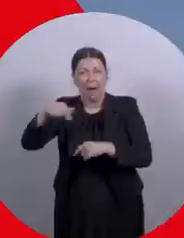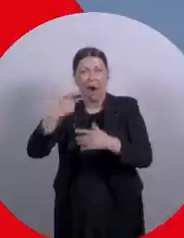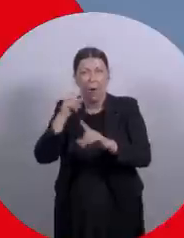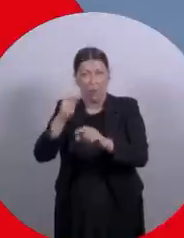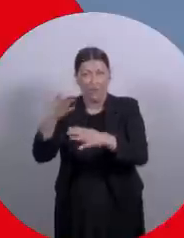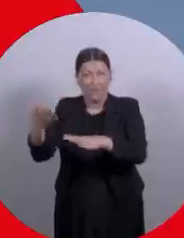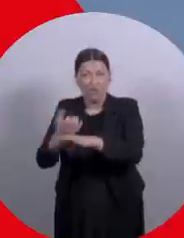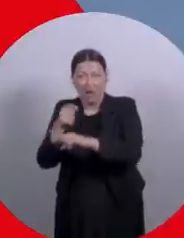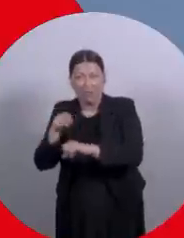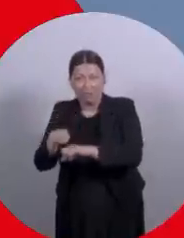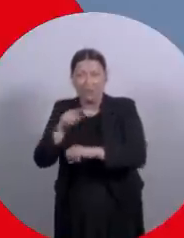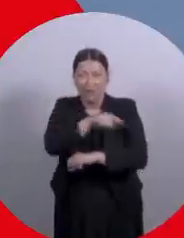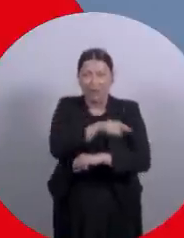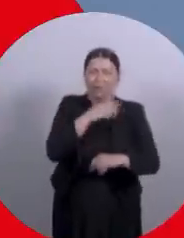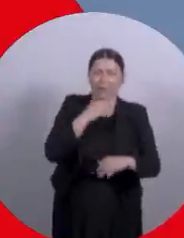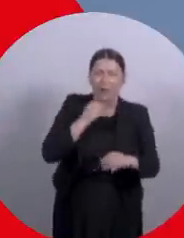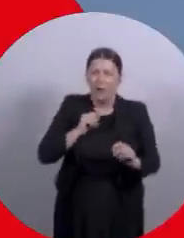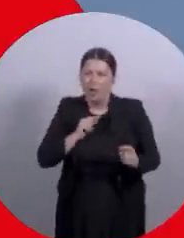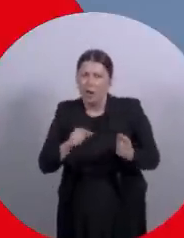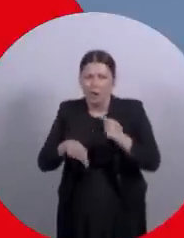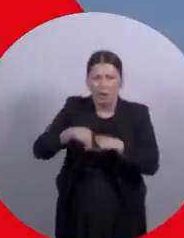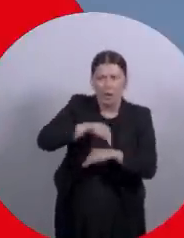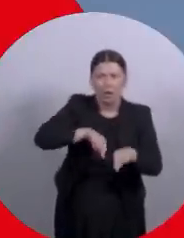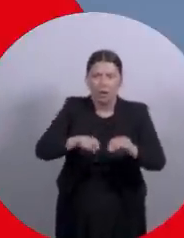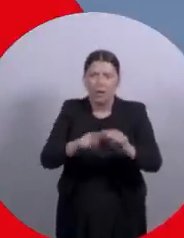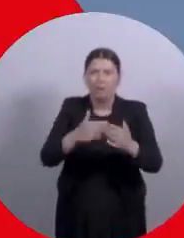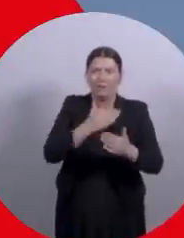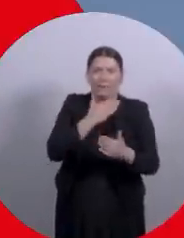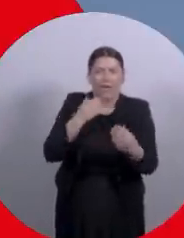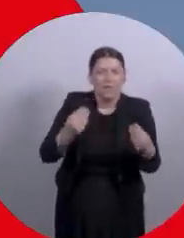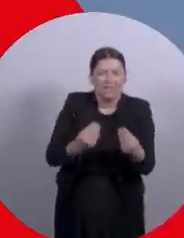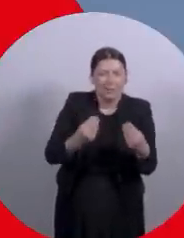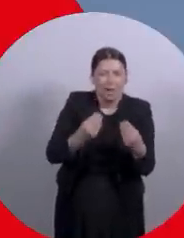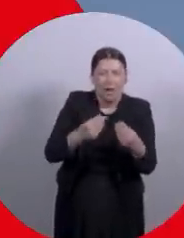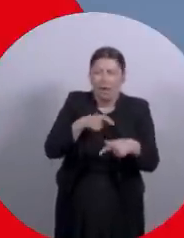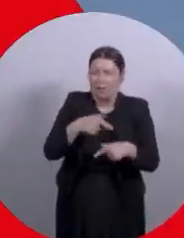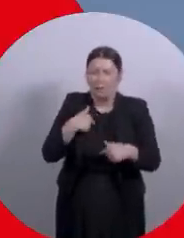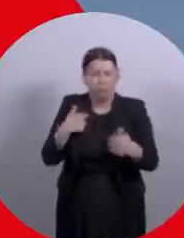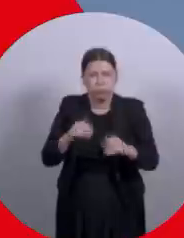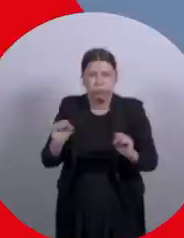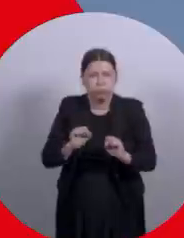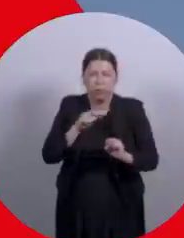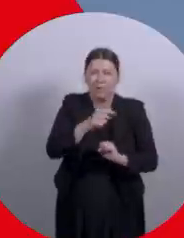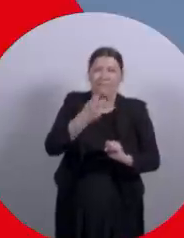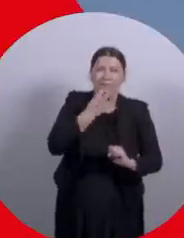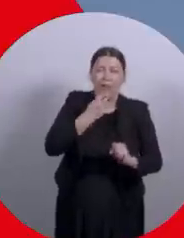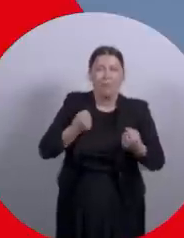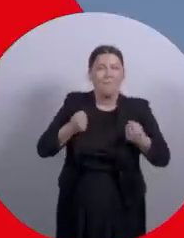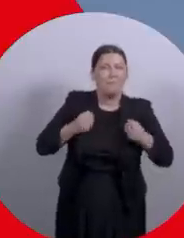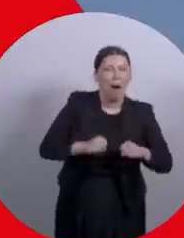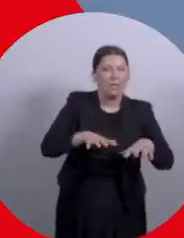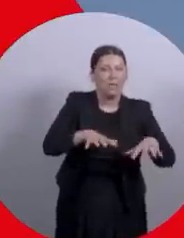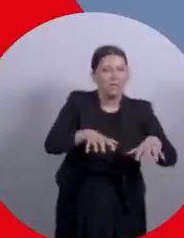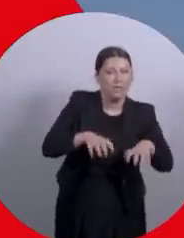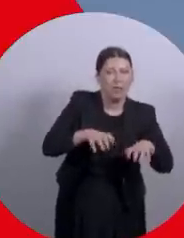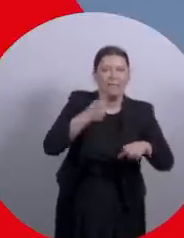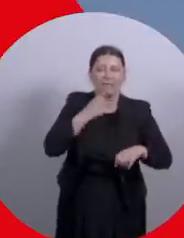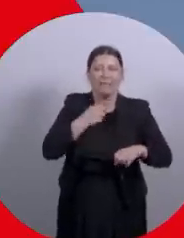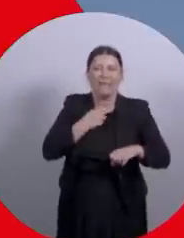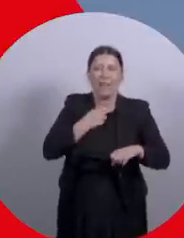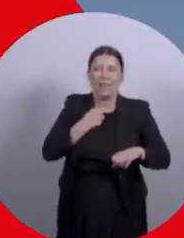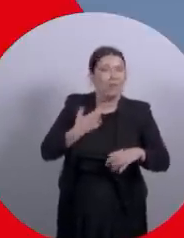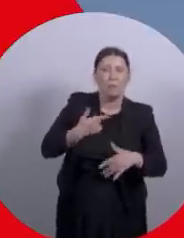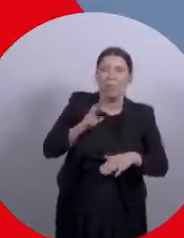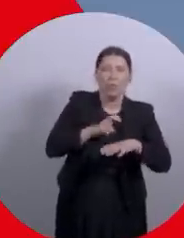allen Tricksereien oder mit allen Dingen an dem sie noch vorstellen kann an der Macht zu bleiben Positionen zu besetzen das war das